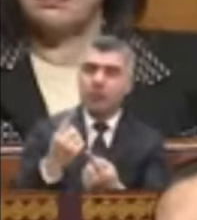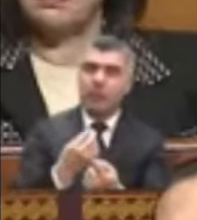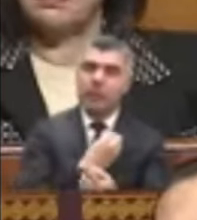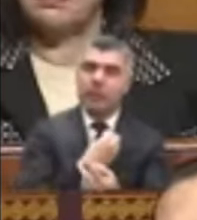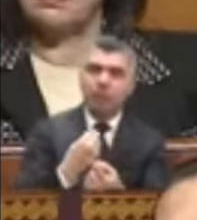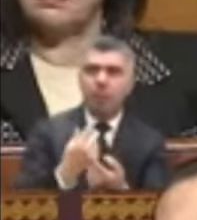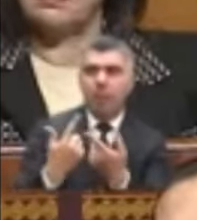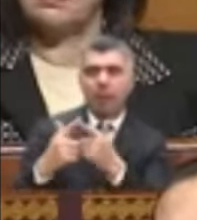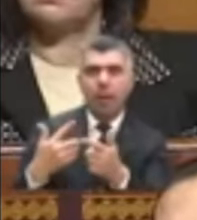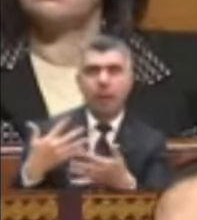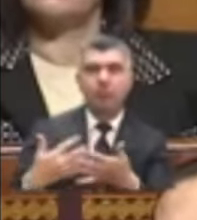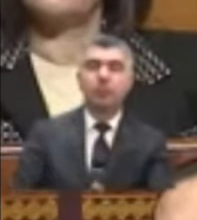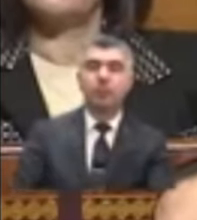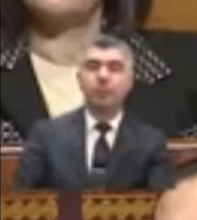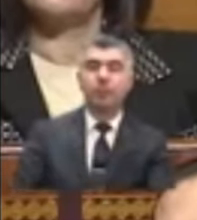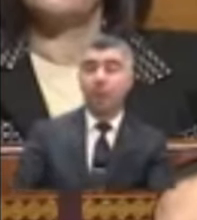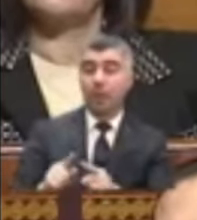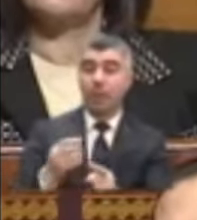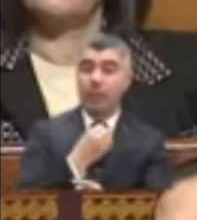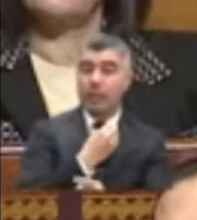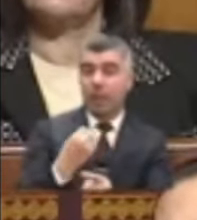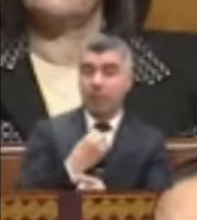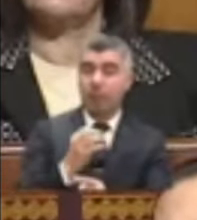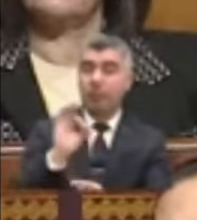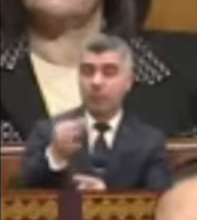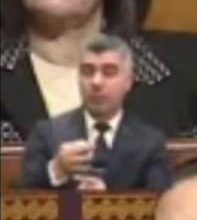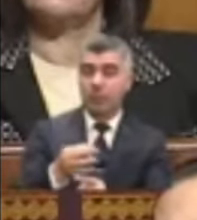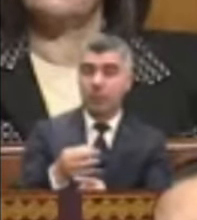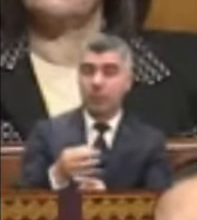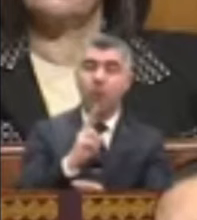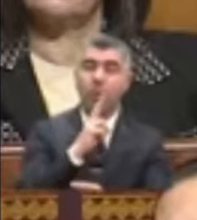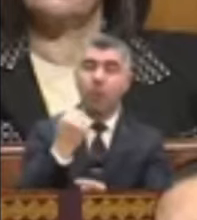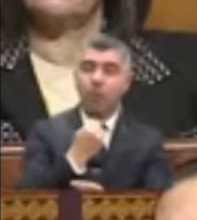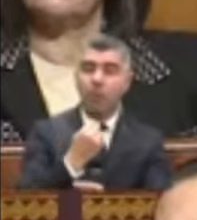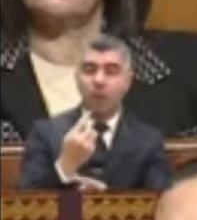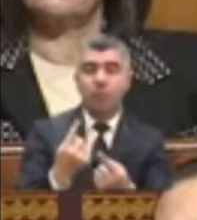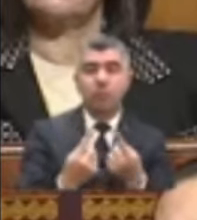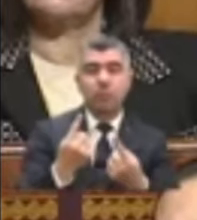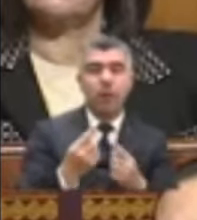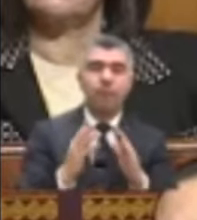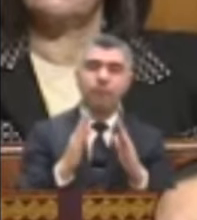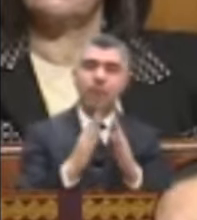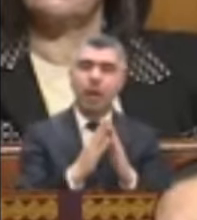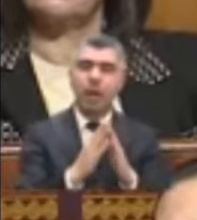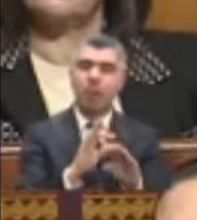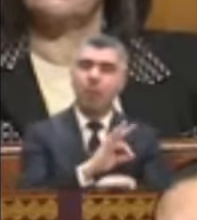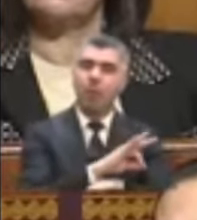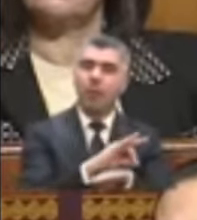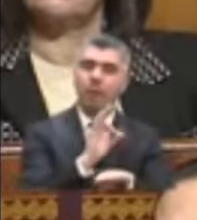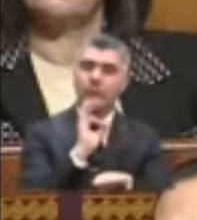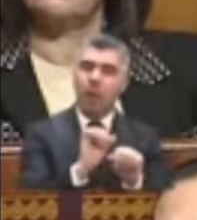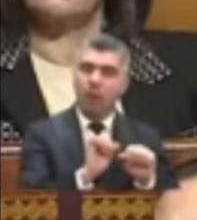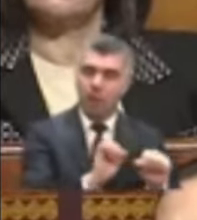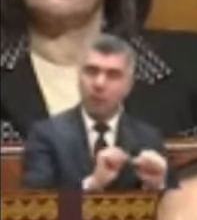وممرضين. باش نحافظوا على الأطباء في القطاع العمومي على الأقل، على الأقل نوفروا لهم السكن الوظيفي.